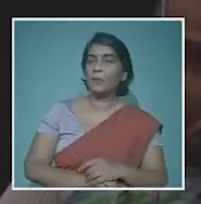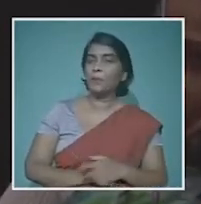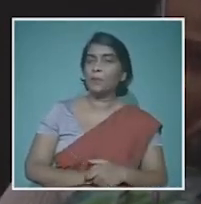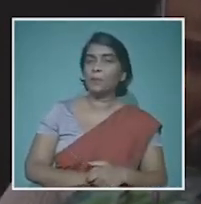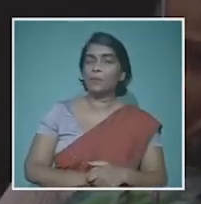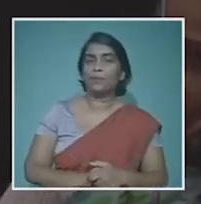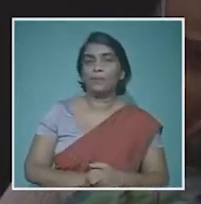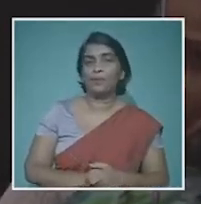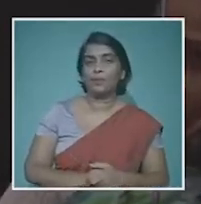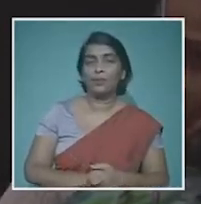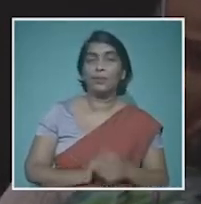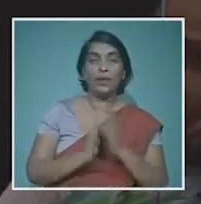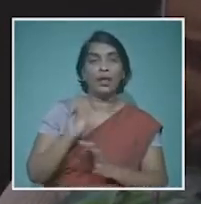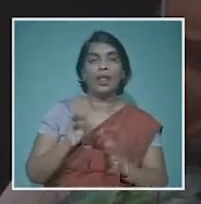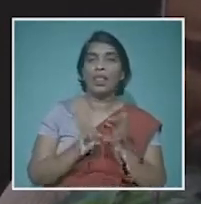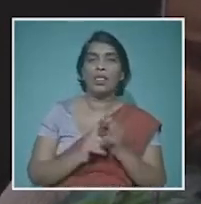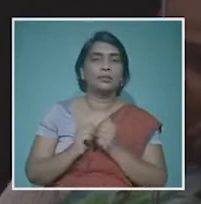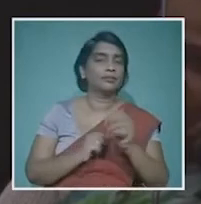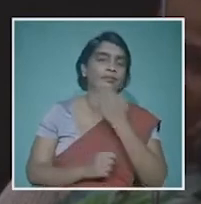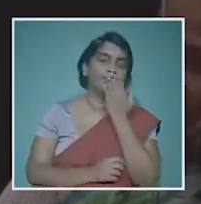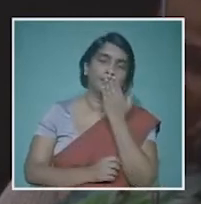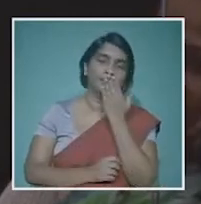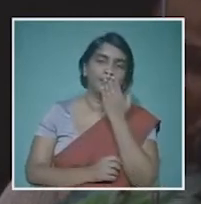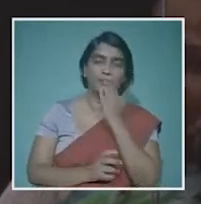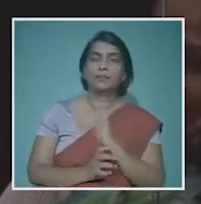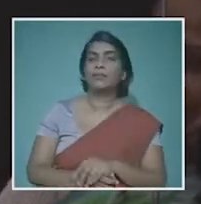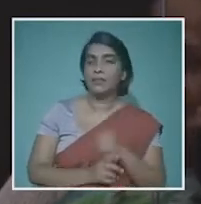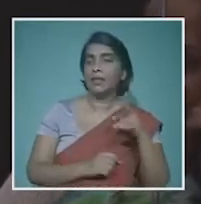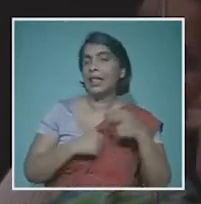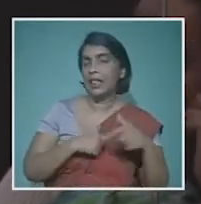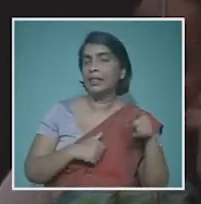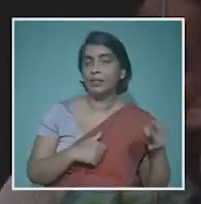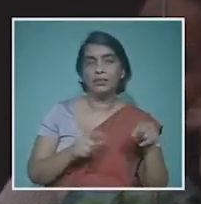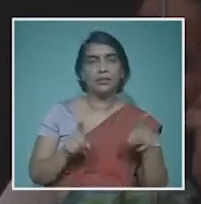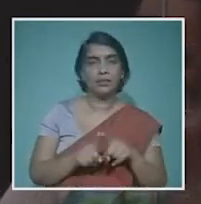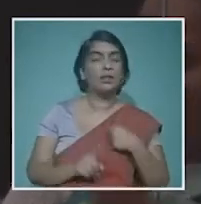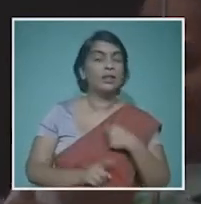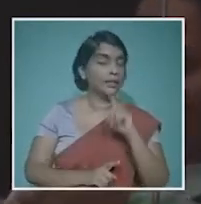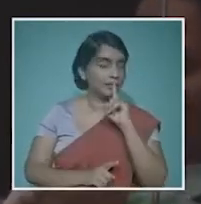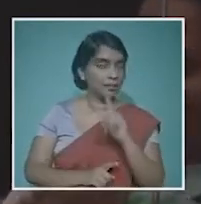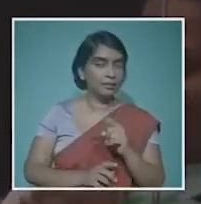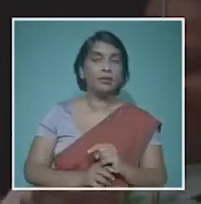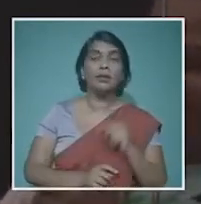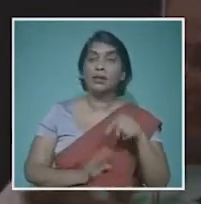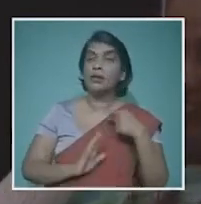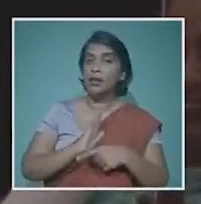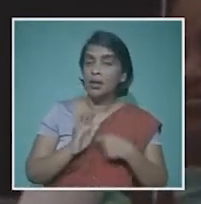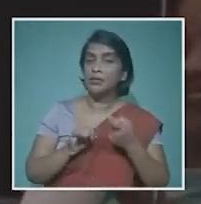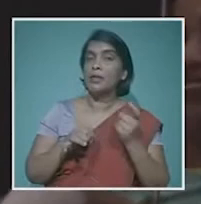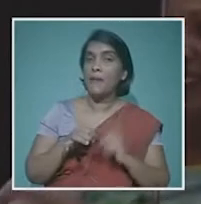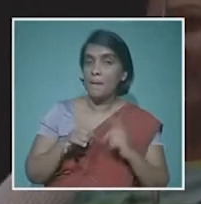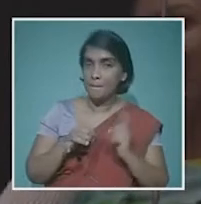එතුමියා මේ එතුමා ඇමති වෙලා මුකුත් කරේ නෑ සද්ද නැතුව හිටියා ඒක තමයි හේතුව ඒ නිසා තමයි අපි කියන්නේ මේ රටේ ප්‍රශ්න විසඳ